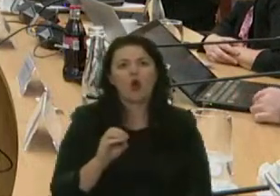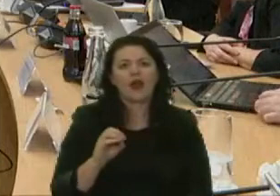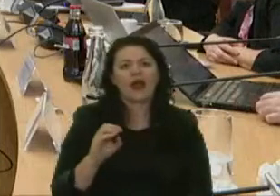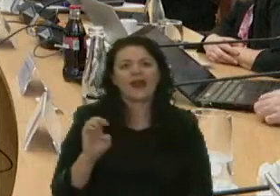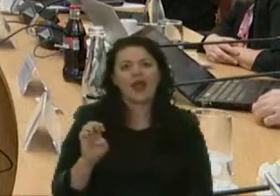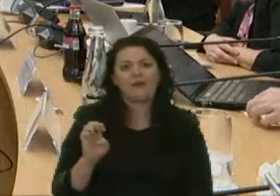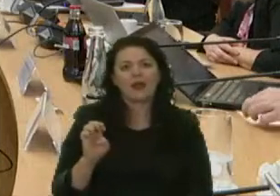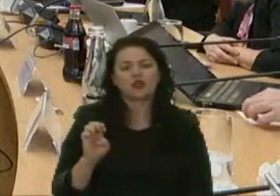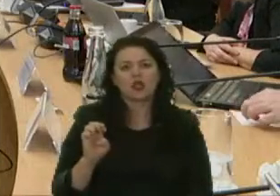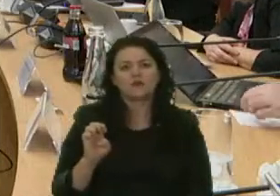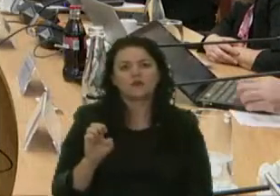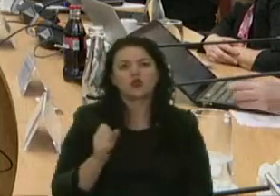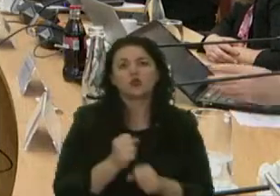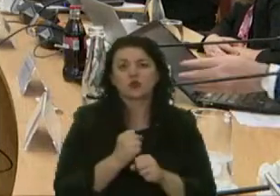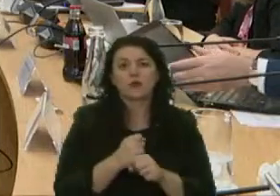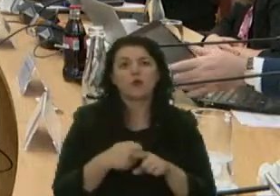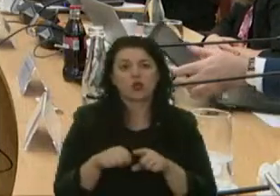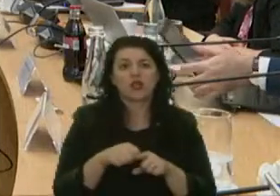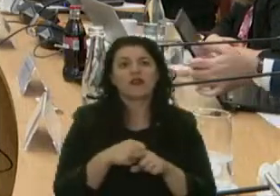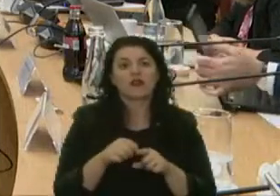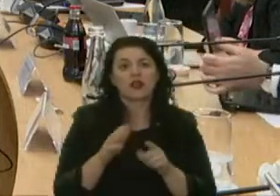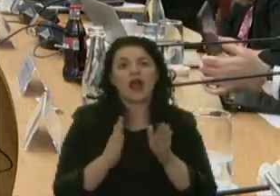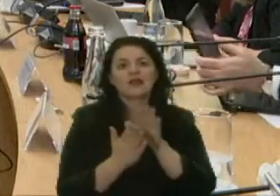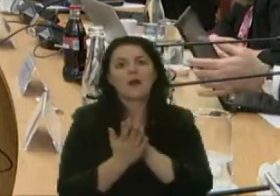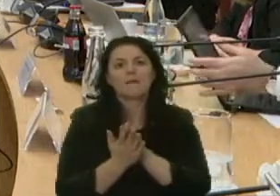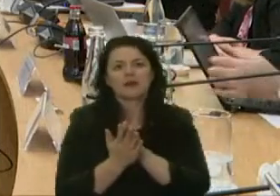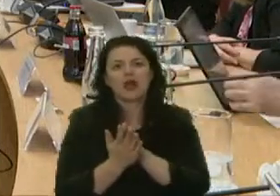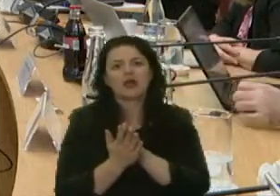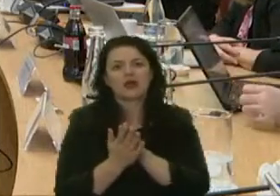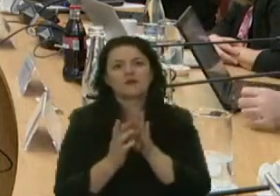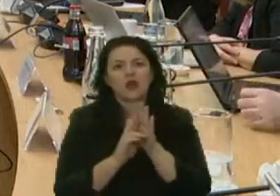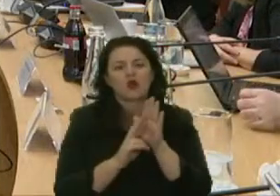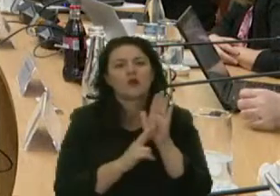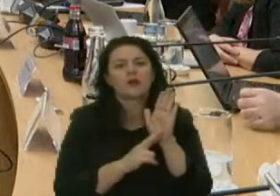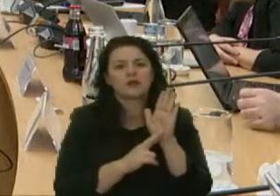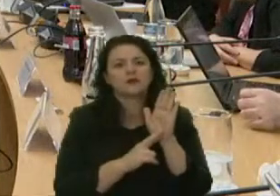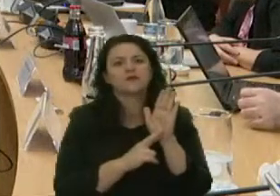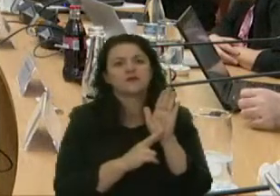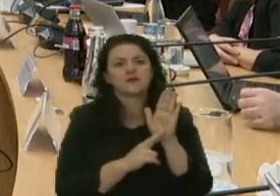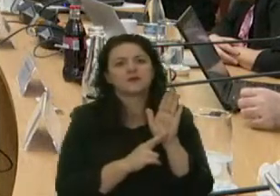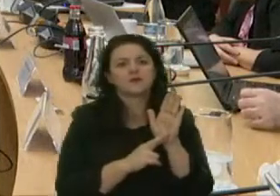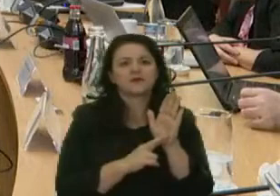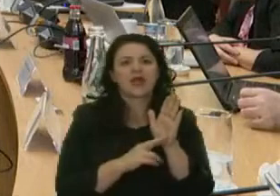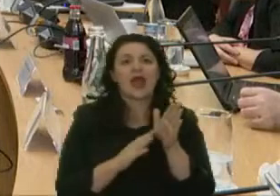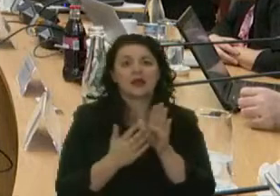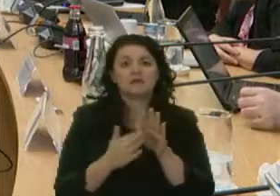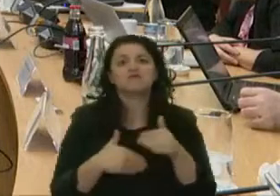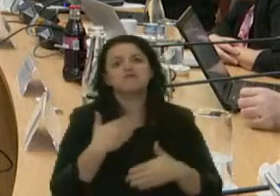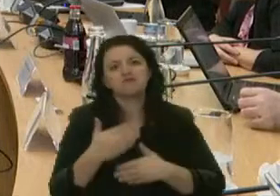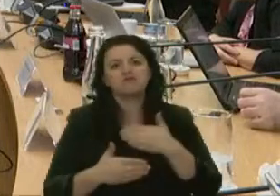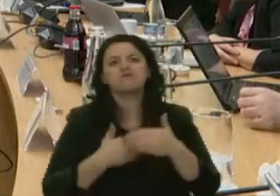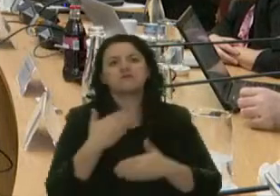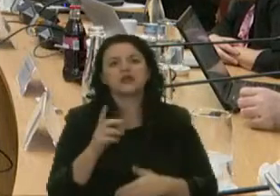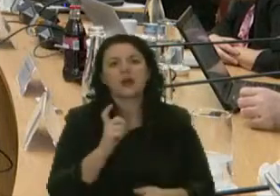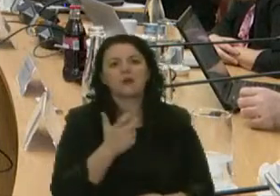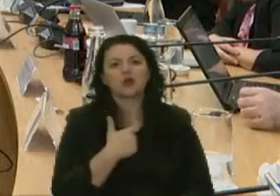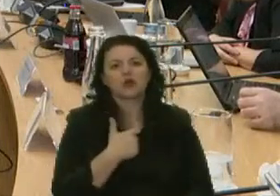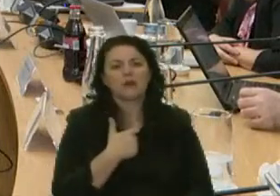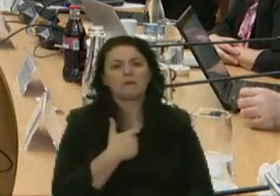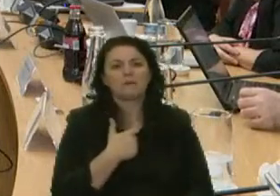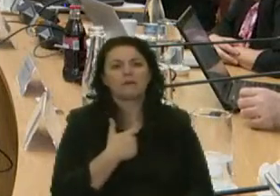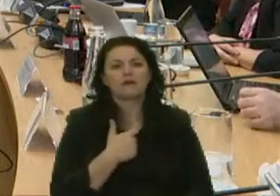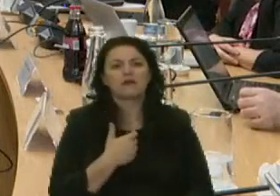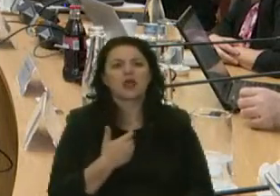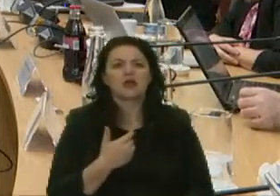ș și se lucrează la modificarea și la adaptarea acestui regulament astfel încât ne adaptăm pe parcurs și să putem elimina